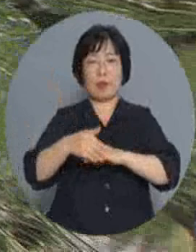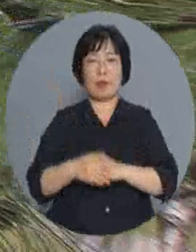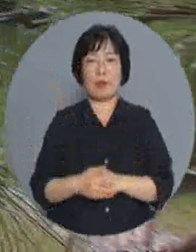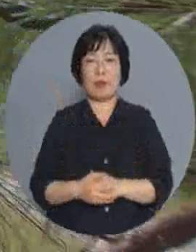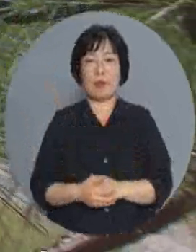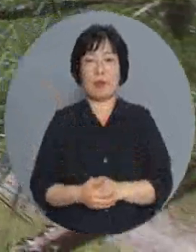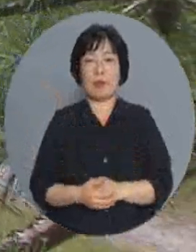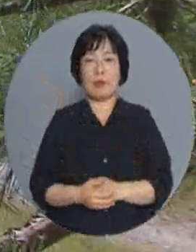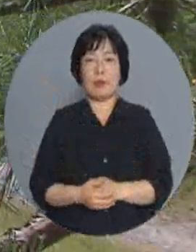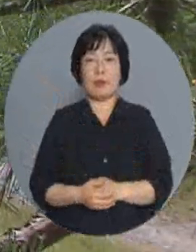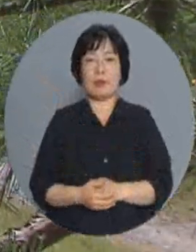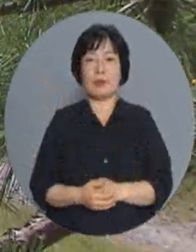최우식 있니다 b